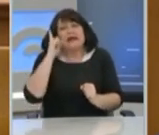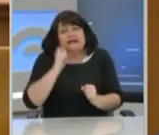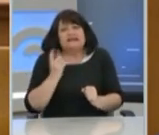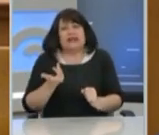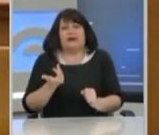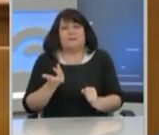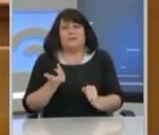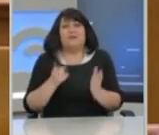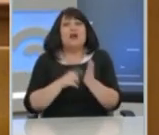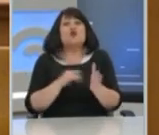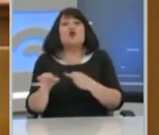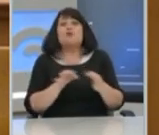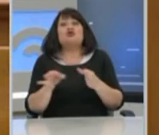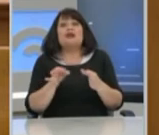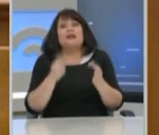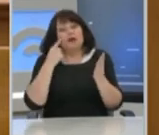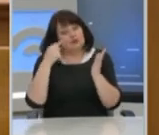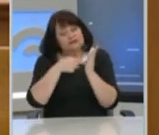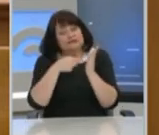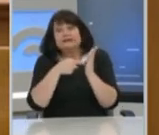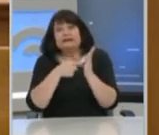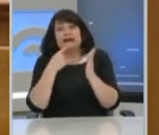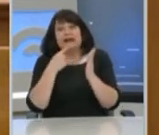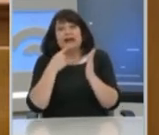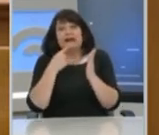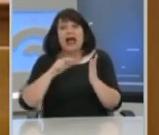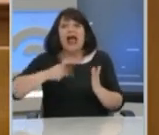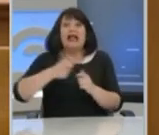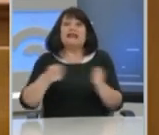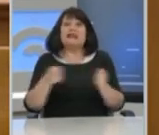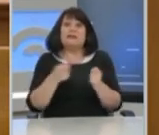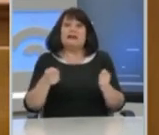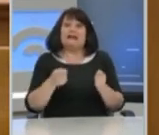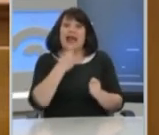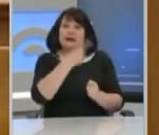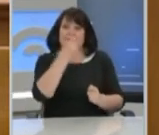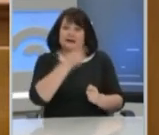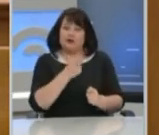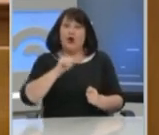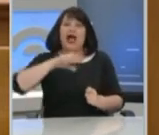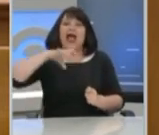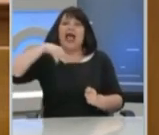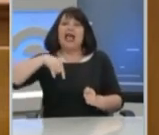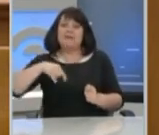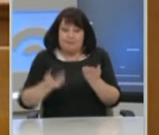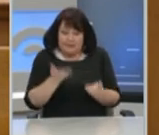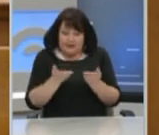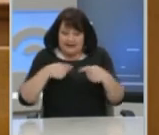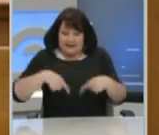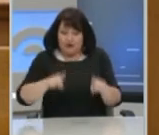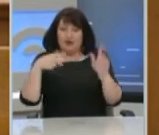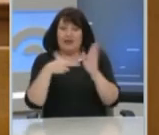Λέει λοιπόν το νομοσχέδιο ότι τα ισόπωσα αντίμετρα 1% του ΑΕΠ θα εφαρμοστούν ταυτόχρονα το